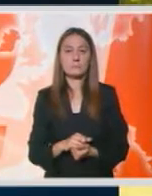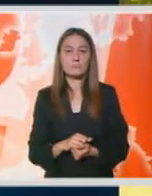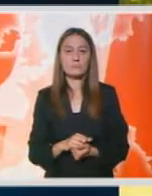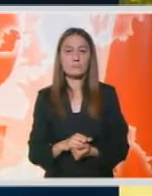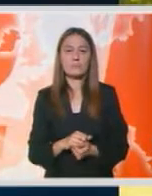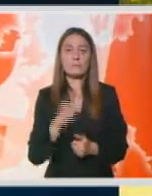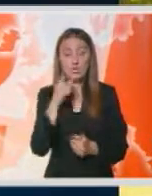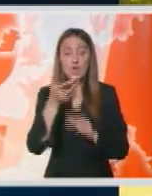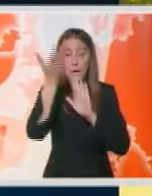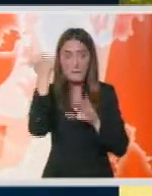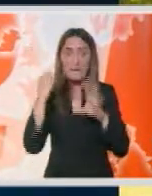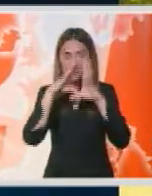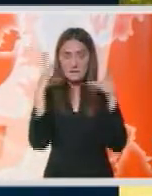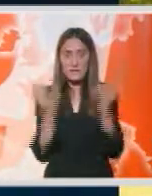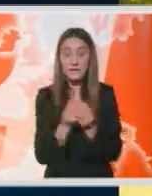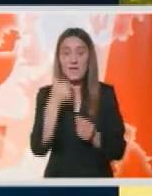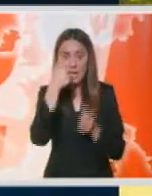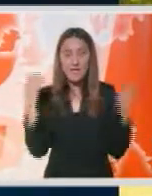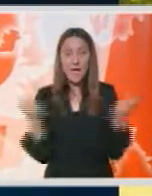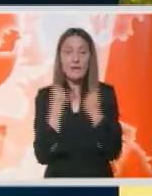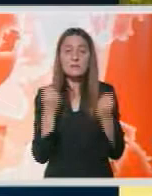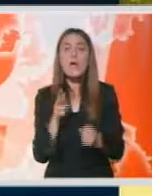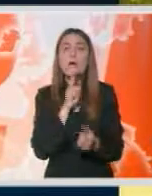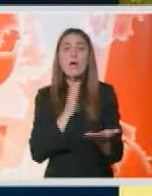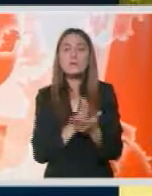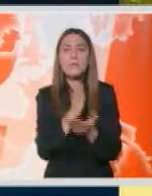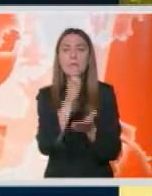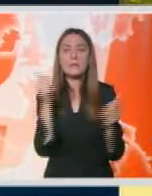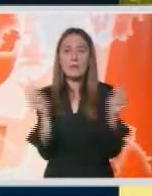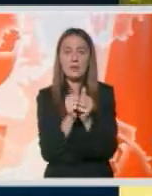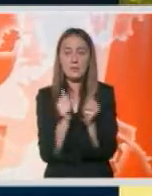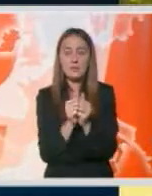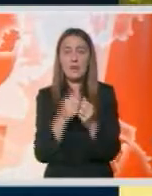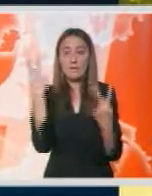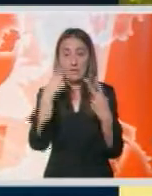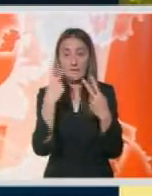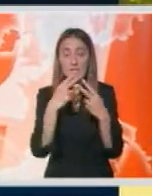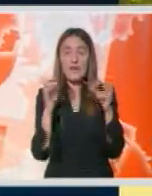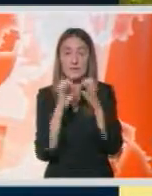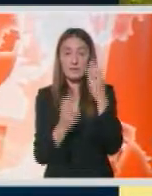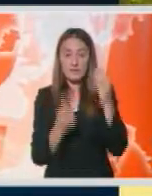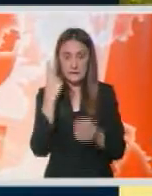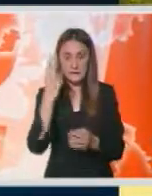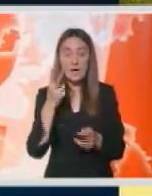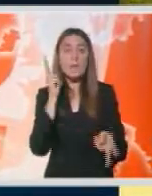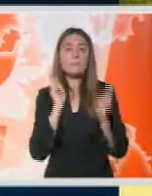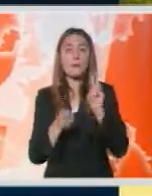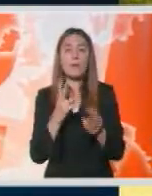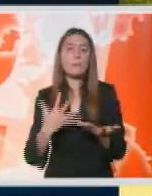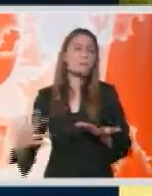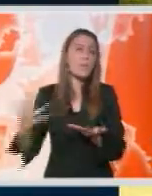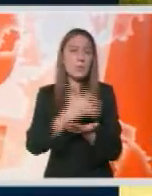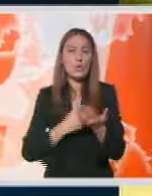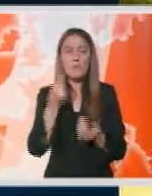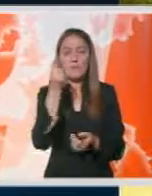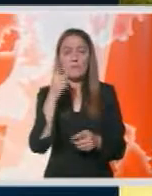je to pre svega jedna akcija koja je sprovedena zajedno sa televizijom B92 kako bi se prikupio